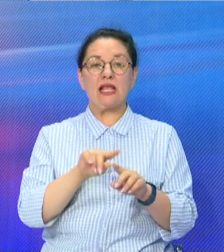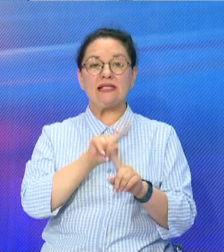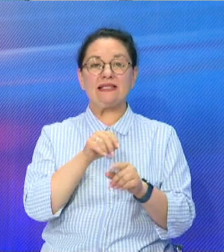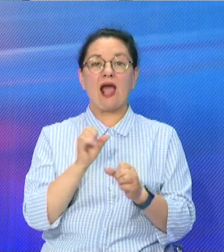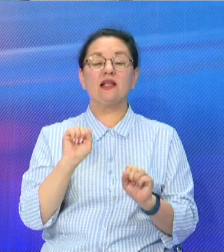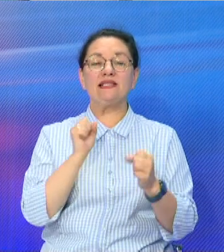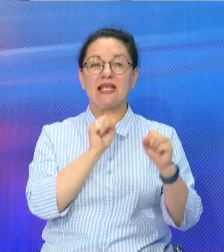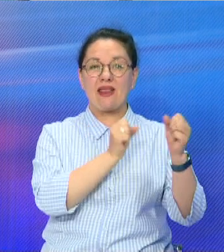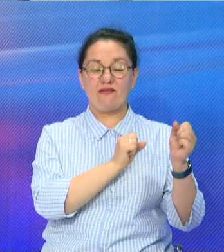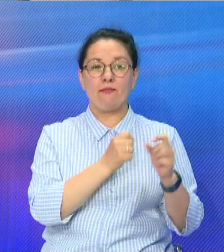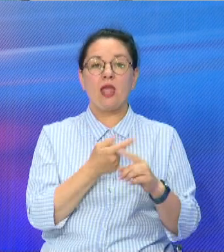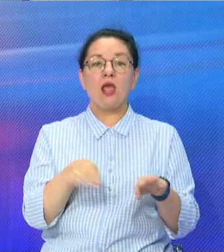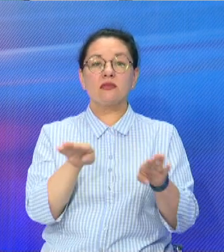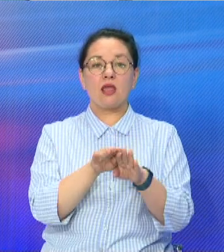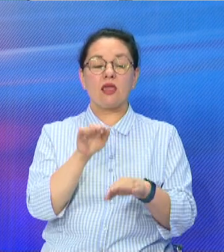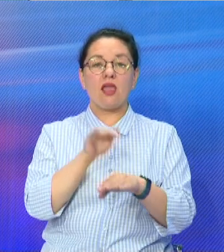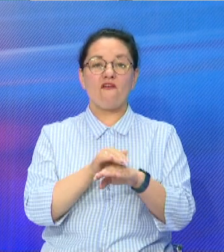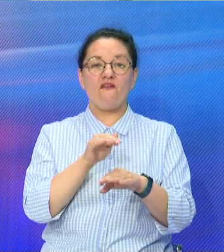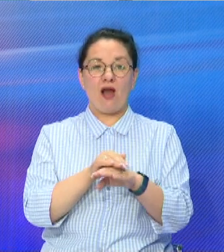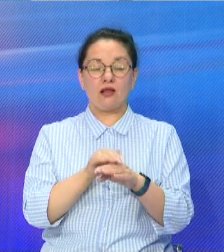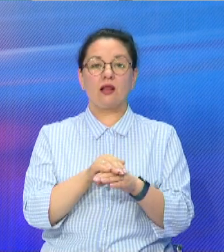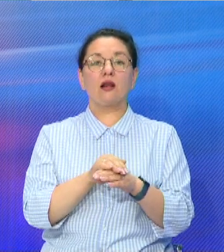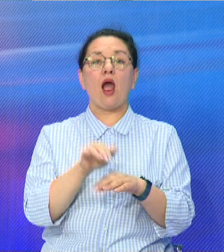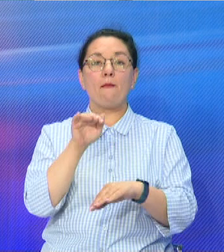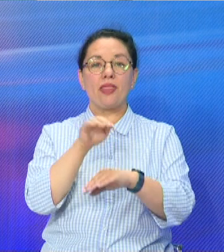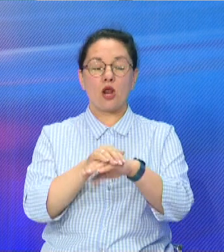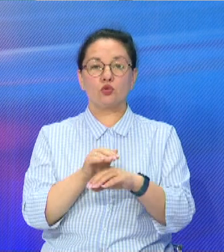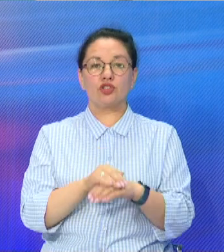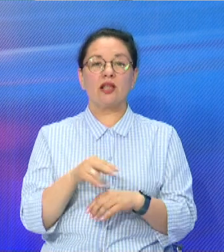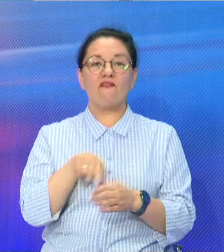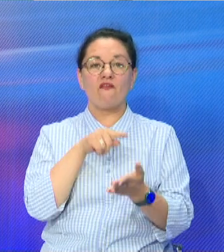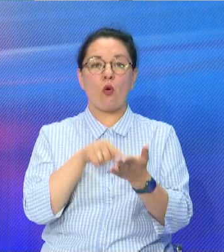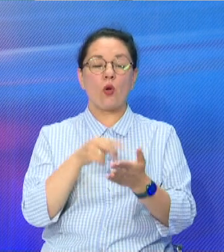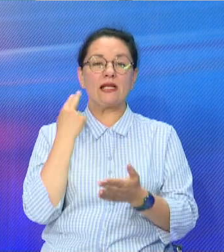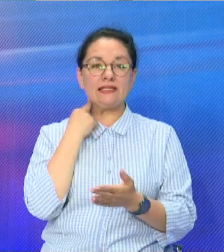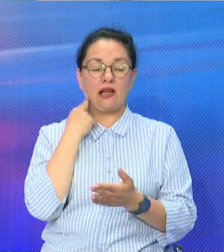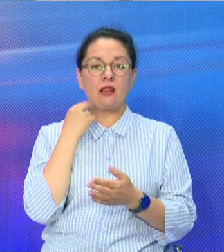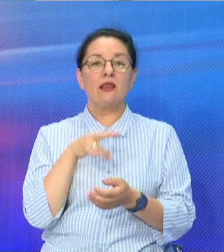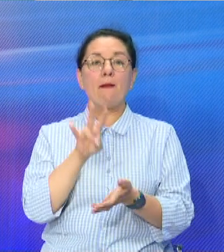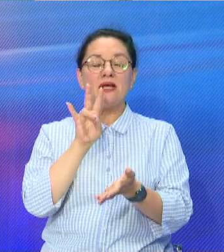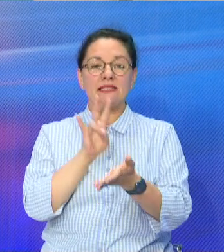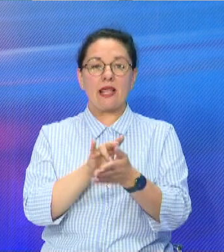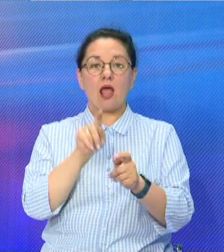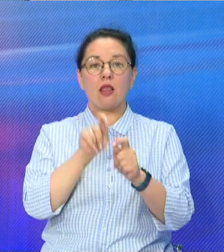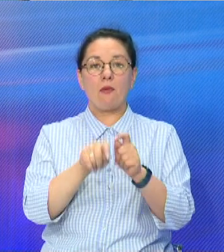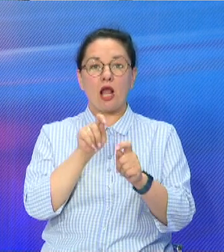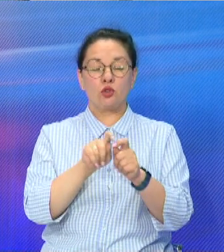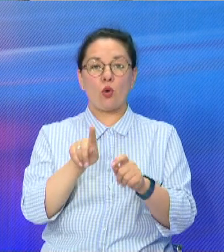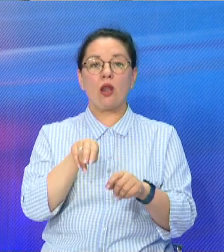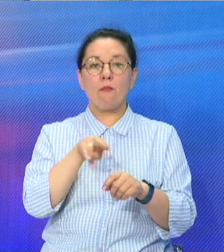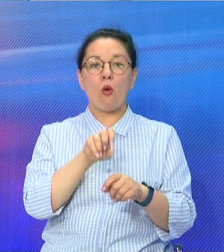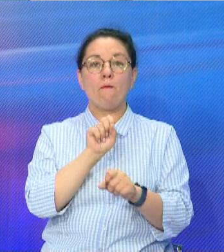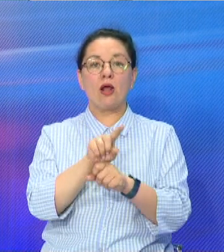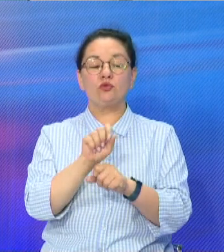такие факты выявлены комитетом в городе лида на постоянном контроле находятся поручение главы государства